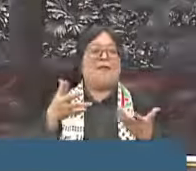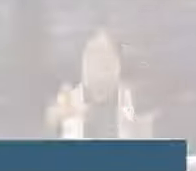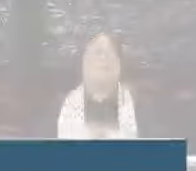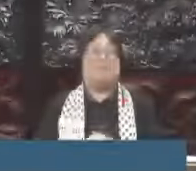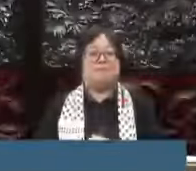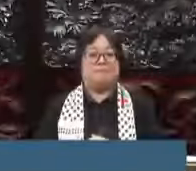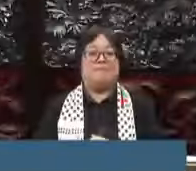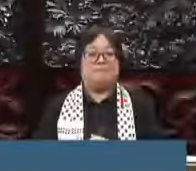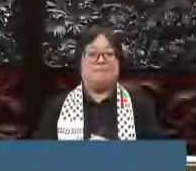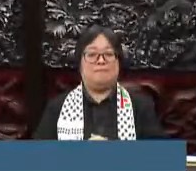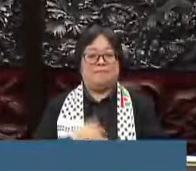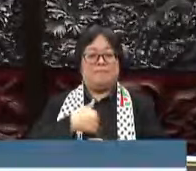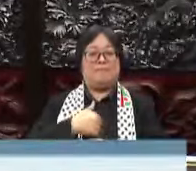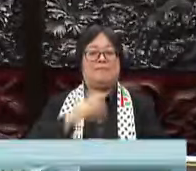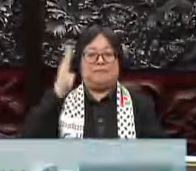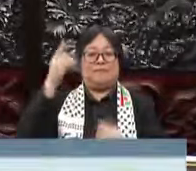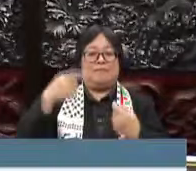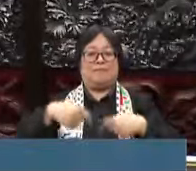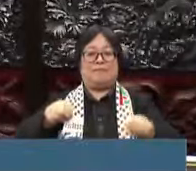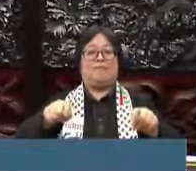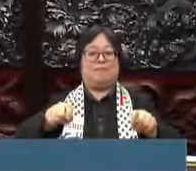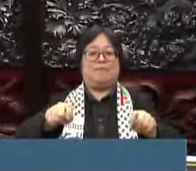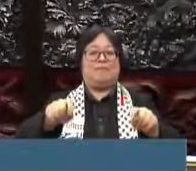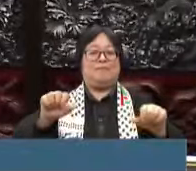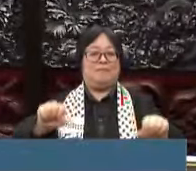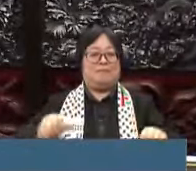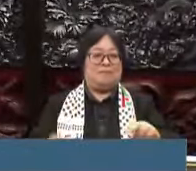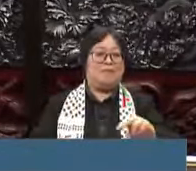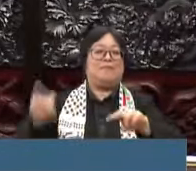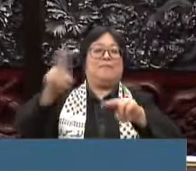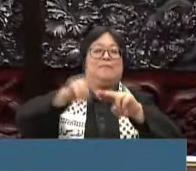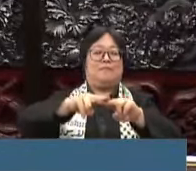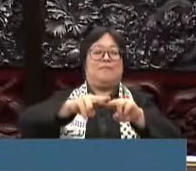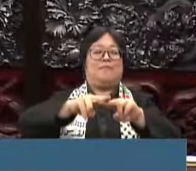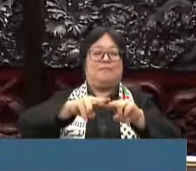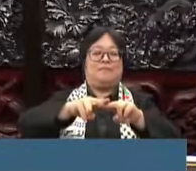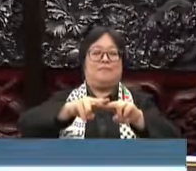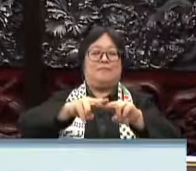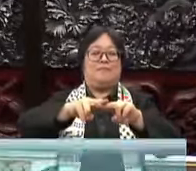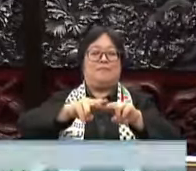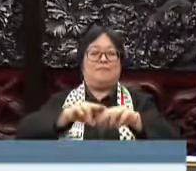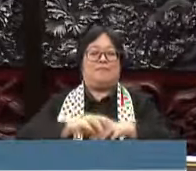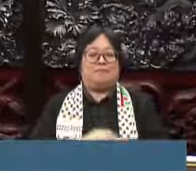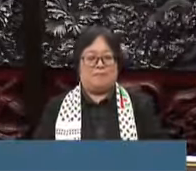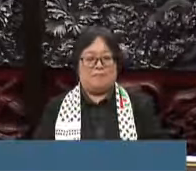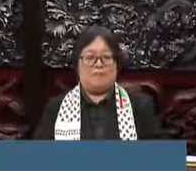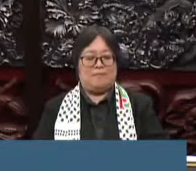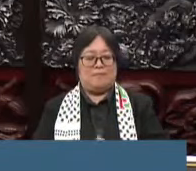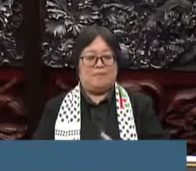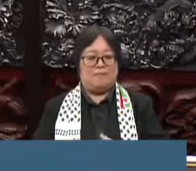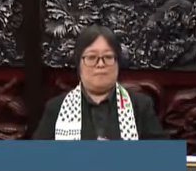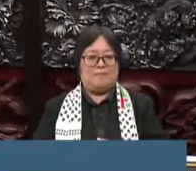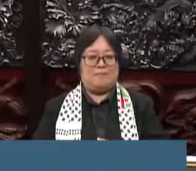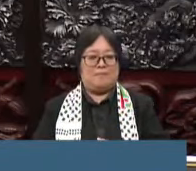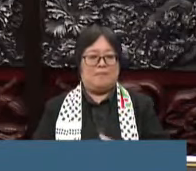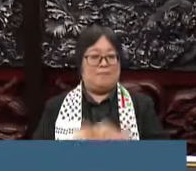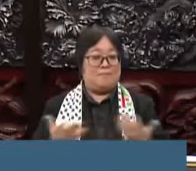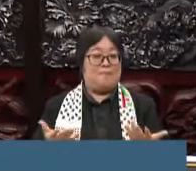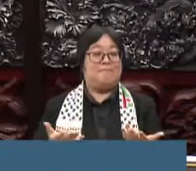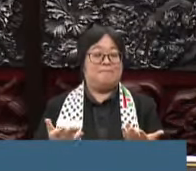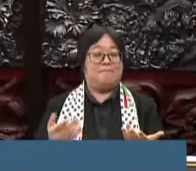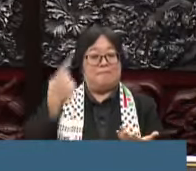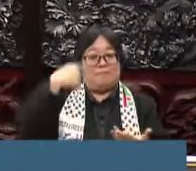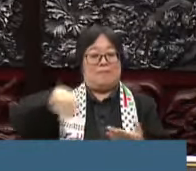penanamannya saya akan Cuba untuk Mena sup